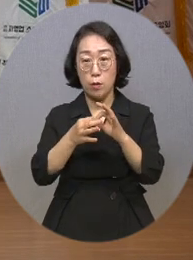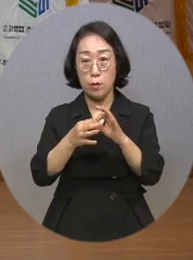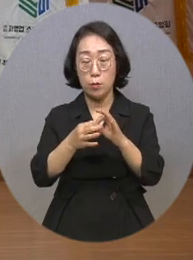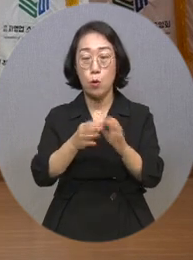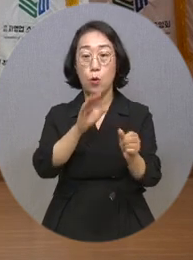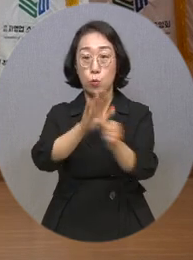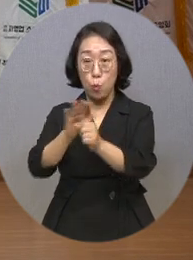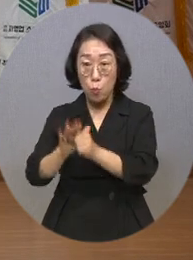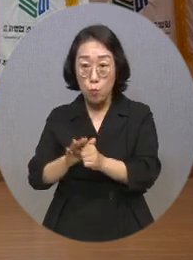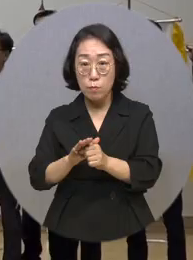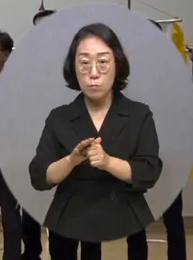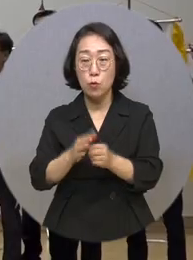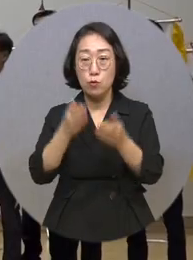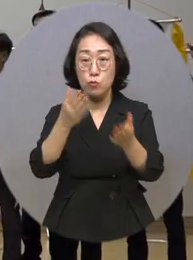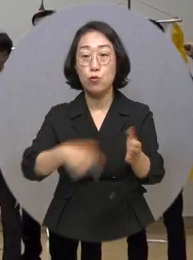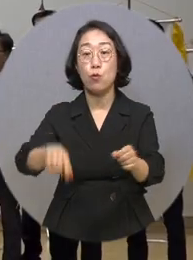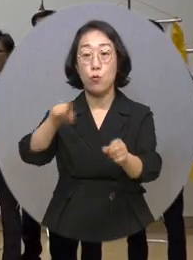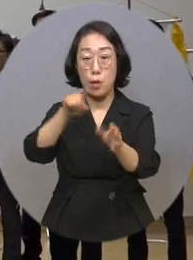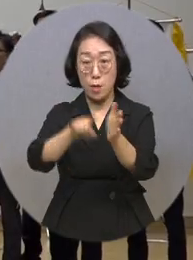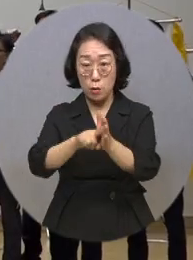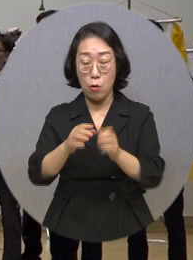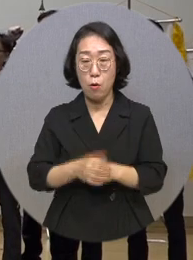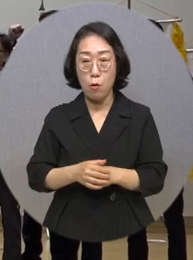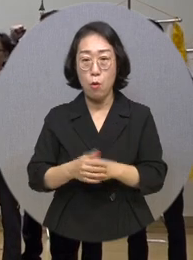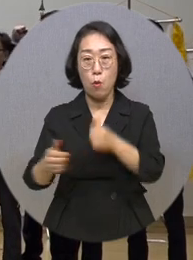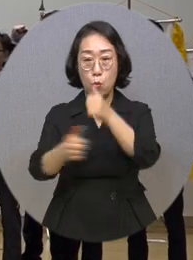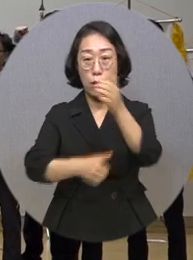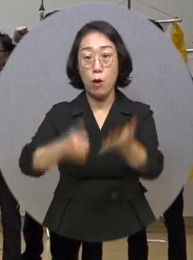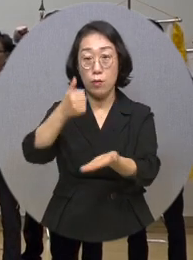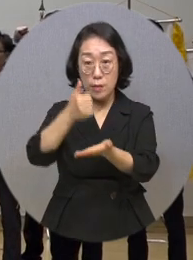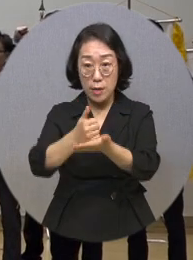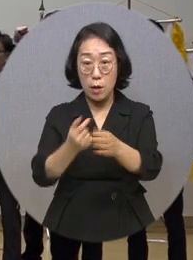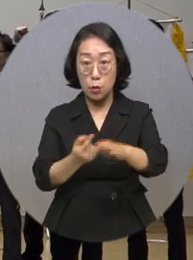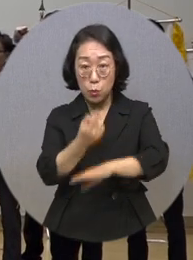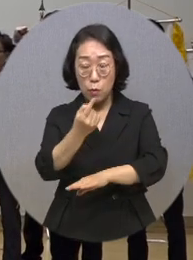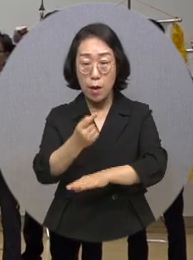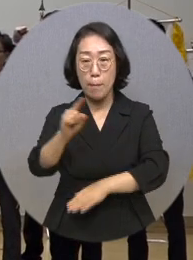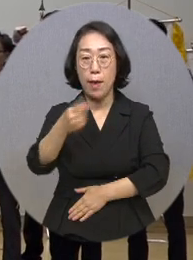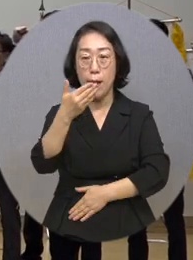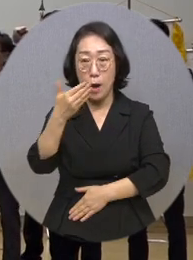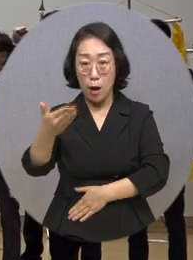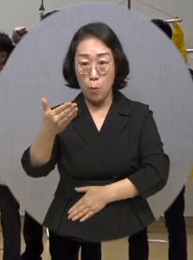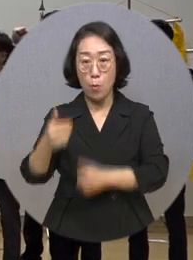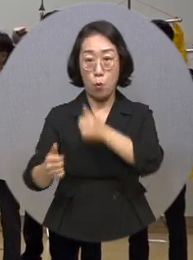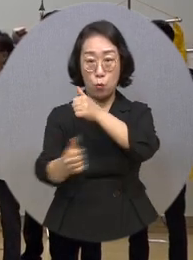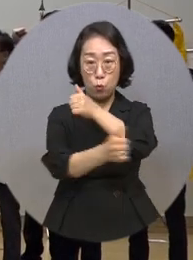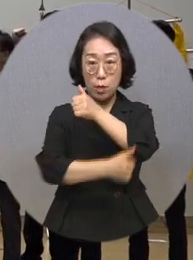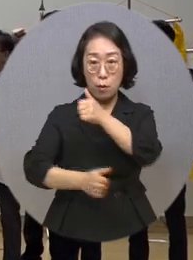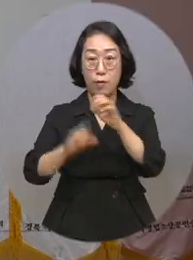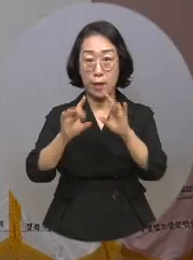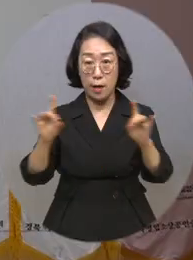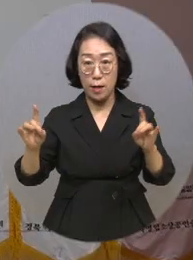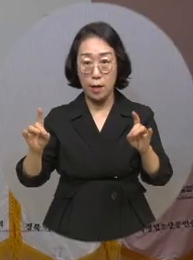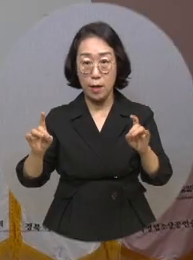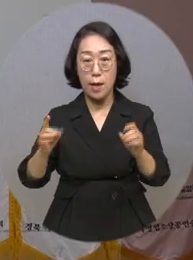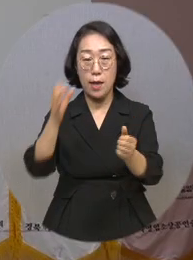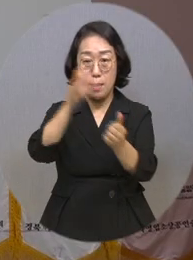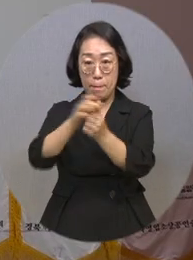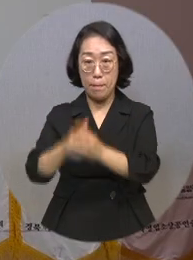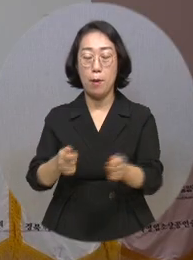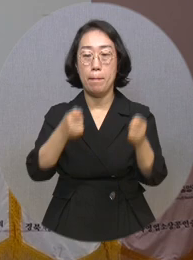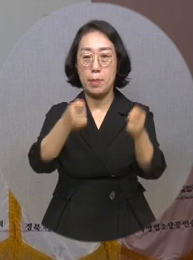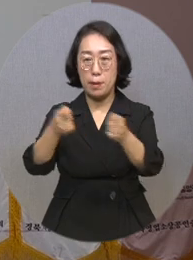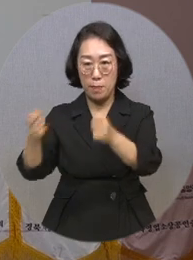분야를 지원하기로 하고 김순범 위원장을 비롯한 109명 위원에게 이날 위촉장을 수여했습니다. 이에